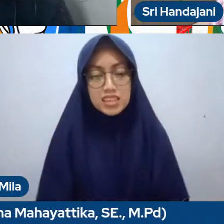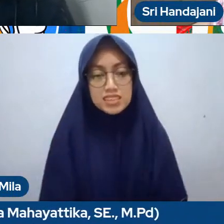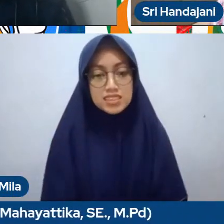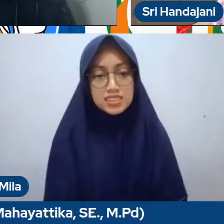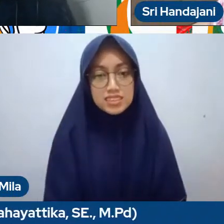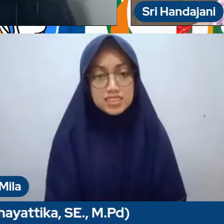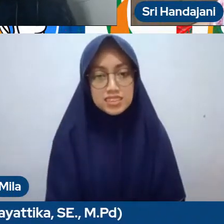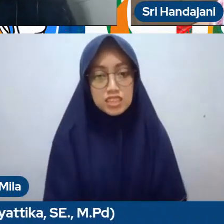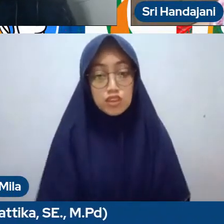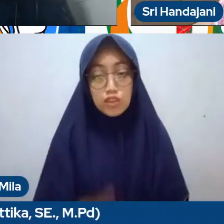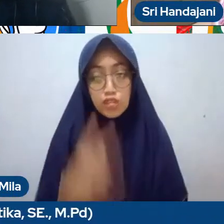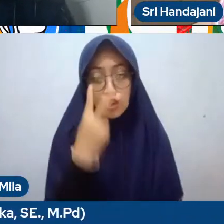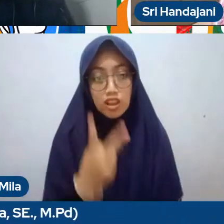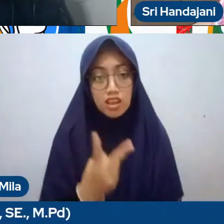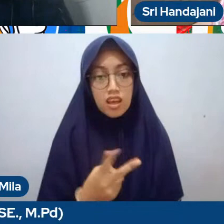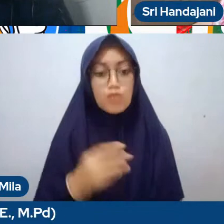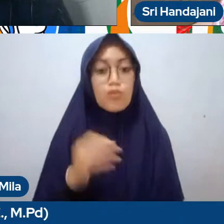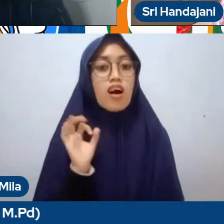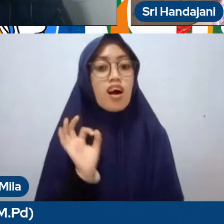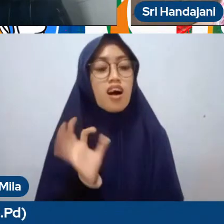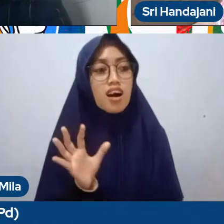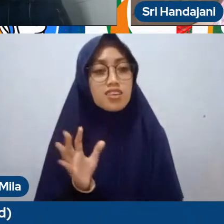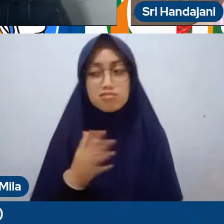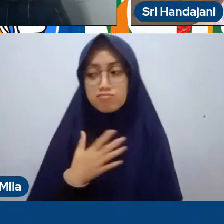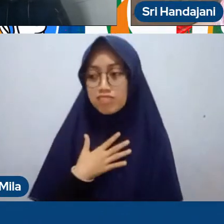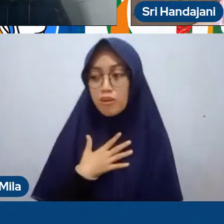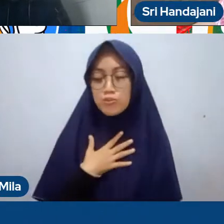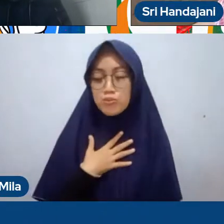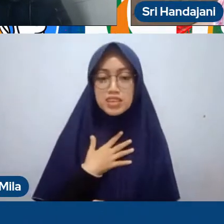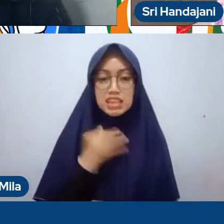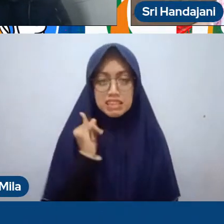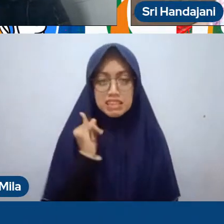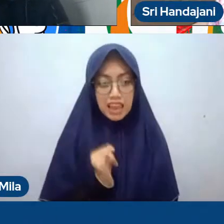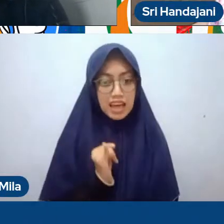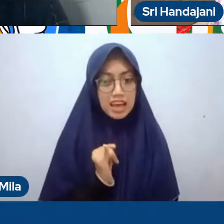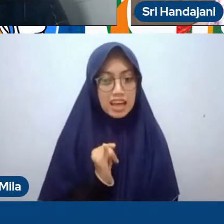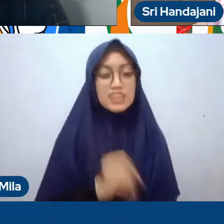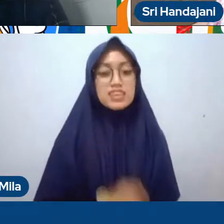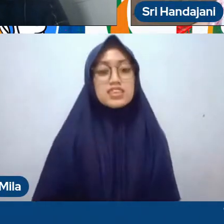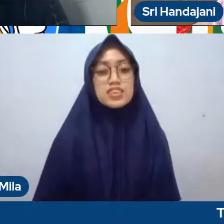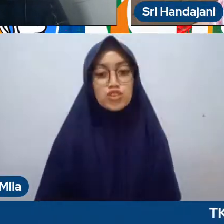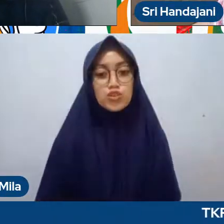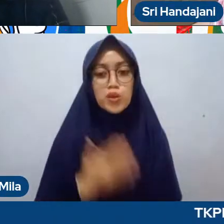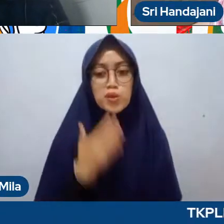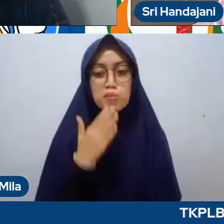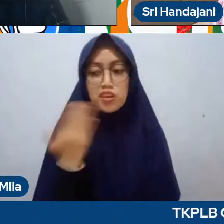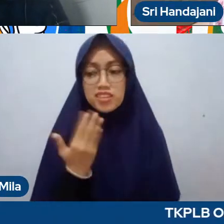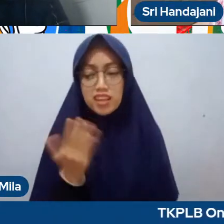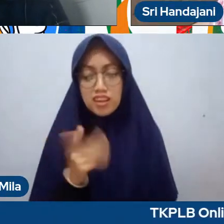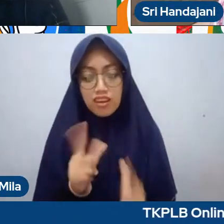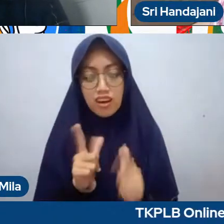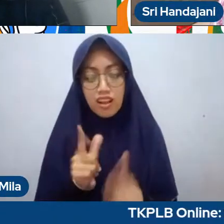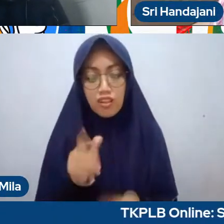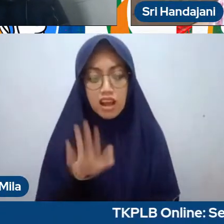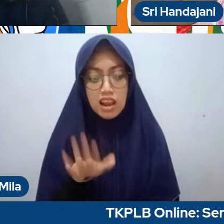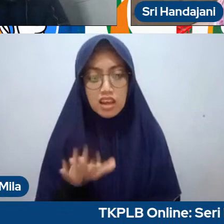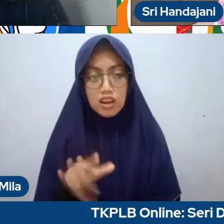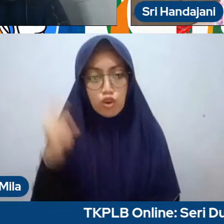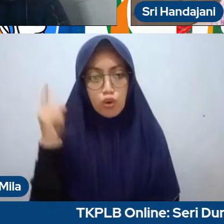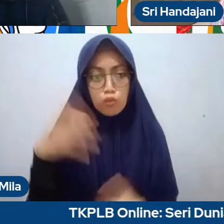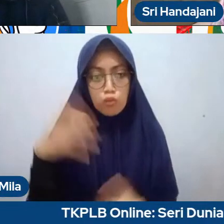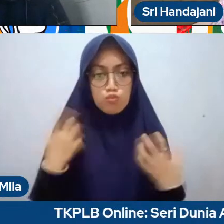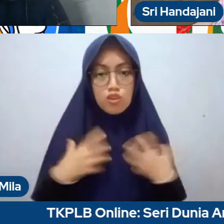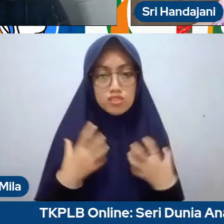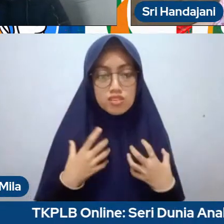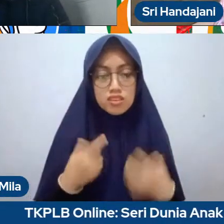jadi terlihat ya kita teh, wah geningan salah ya. Apa biasanya kalau ada anak yang emosi, kita hanya